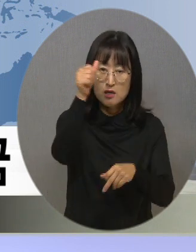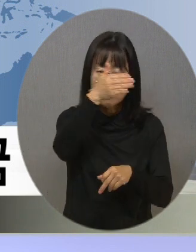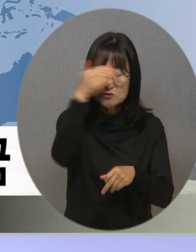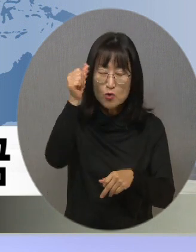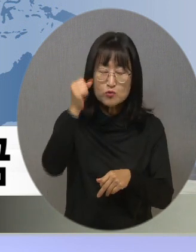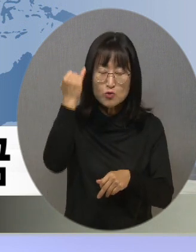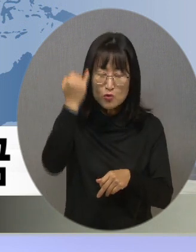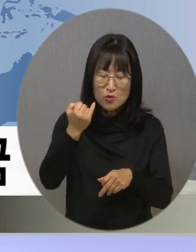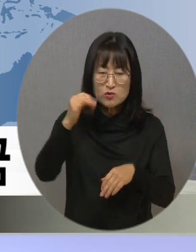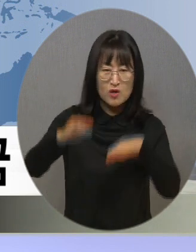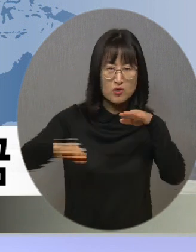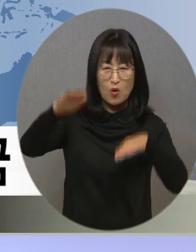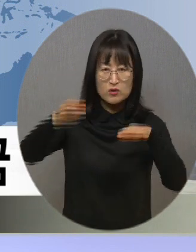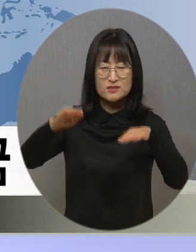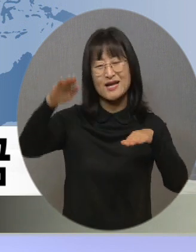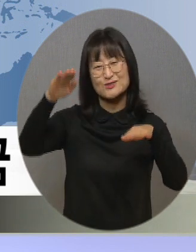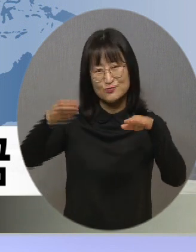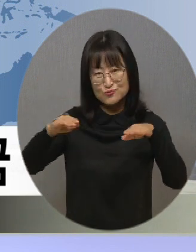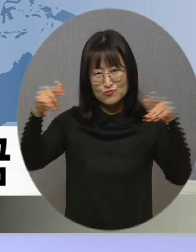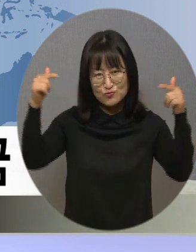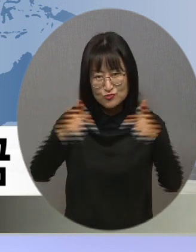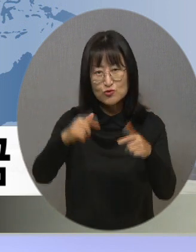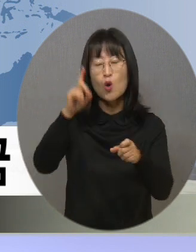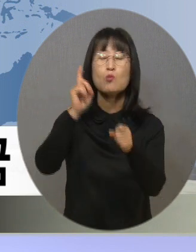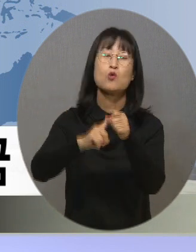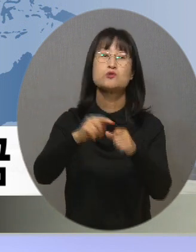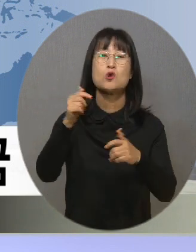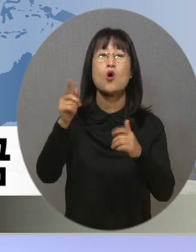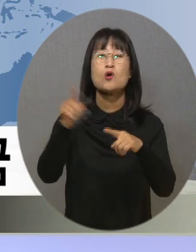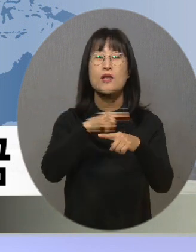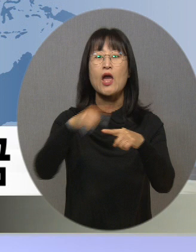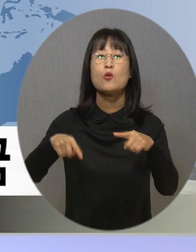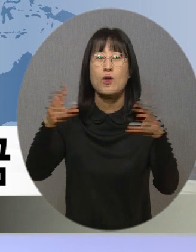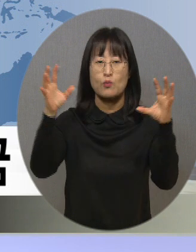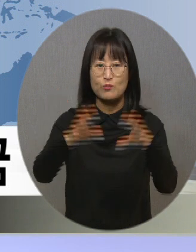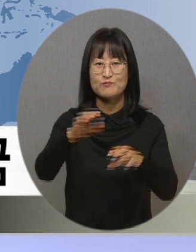코딩 대회가 열렸는데요. 현장에 박성용 기자가 다녀왔습니다.